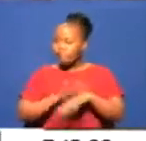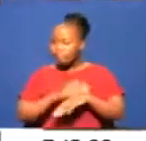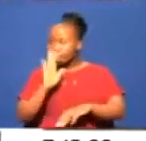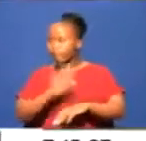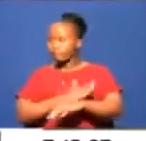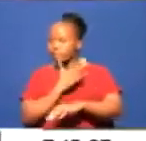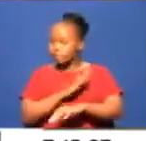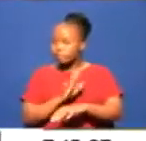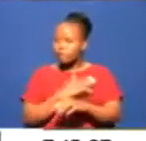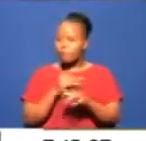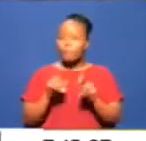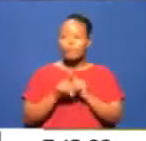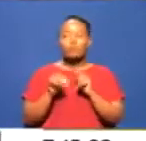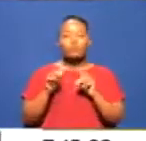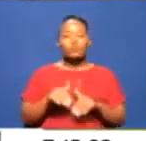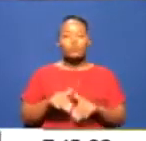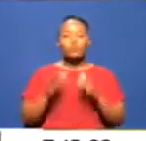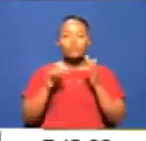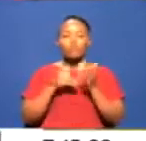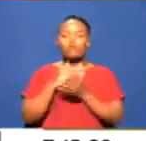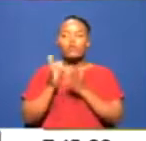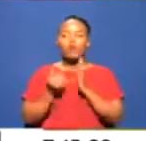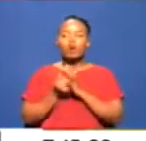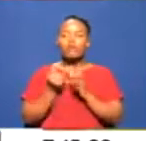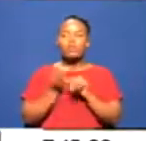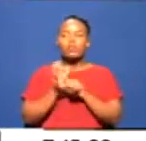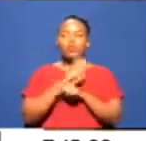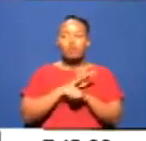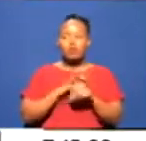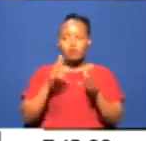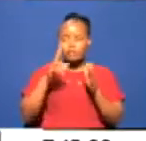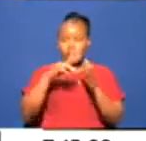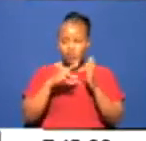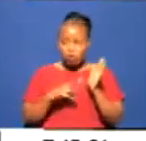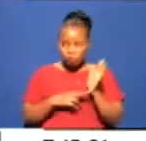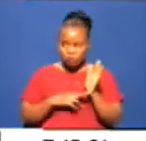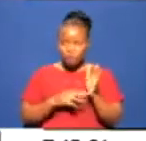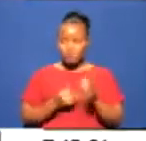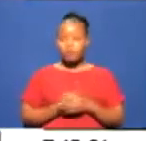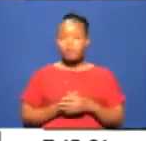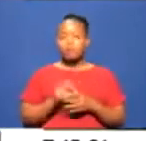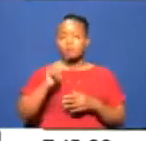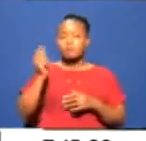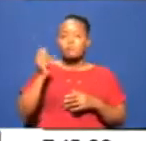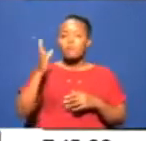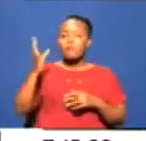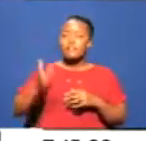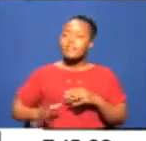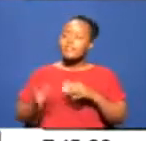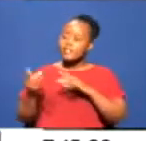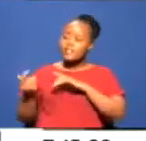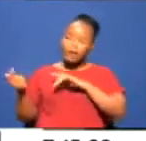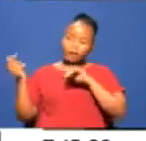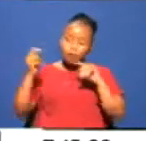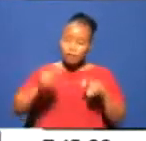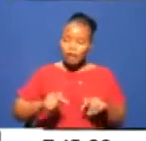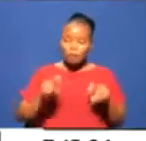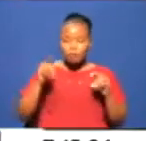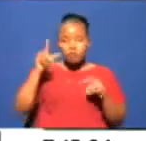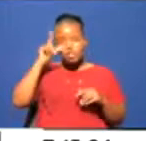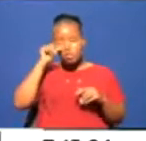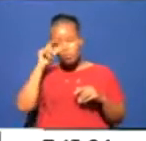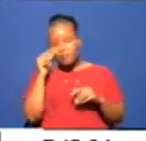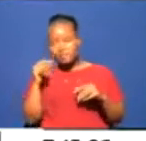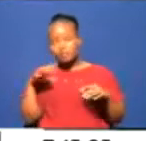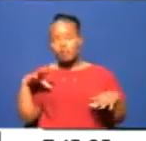ugonjwa COVID-19 zikizingatiwa wakati wa sherehe hizo. Kenyans have come down to Mombasa for the business, for their